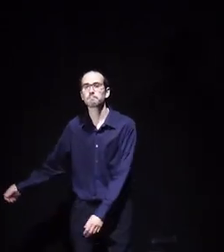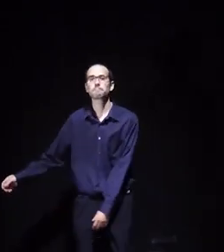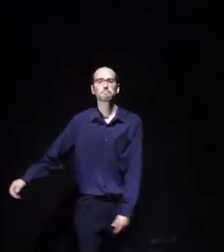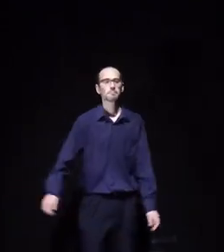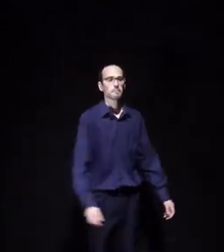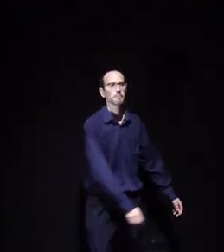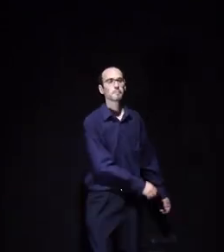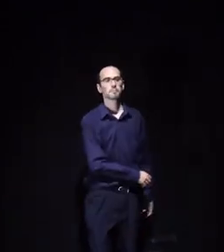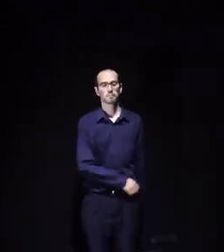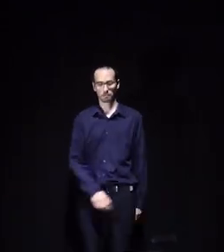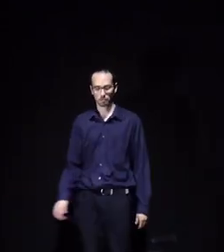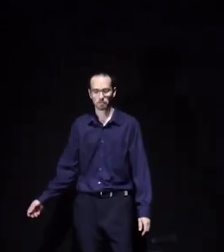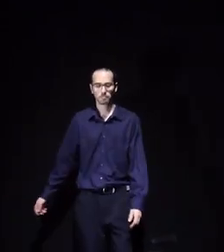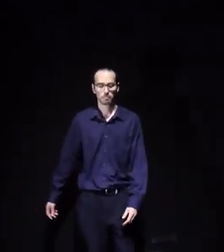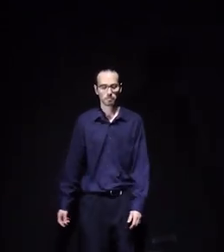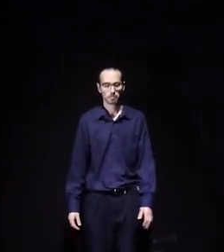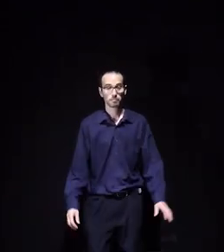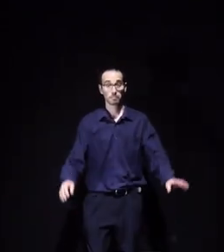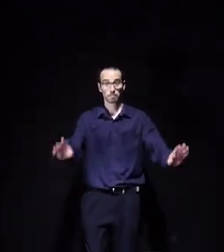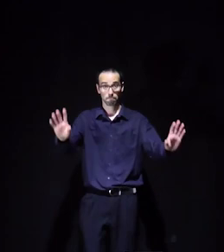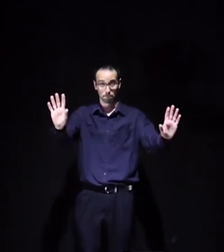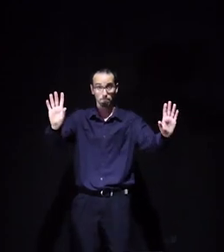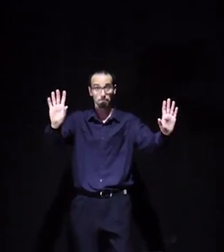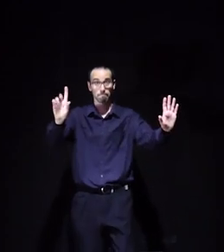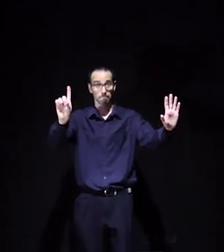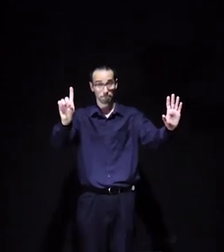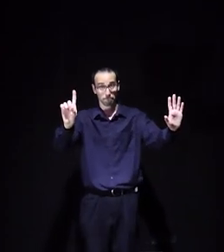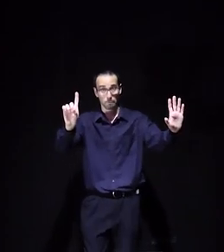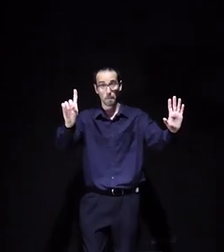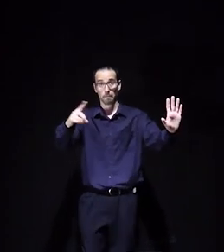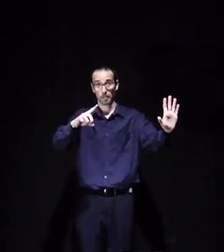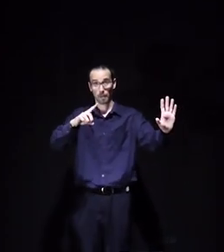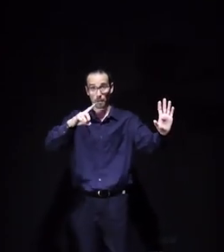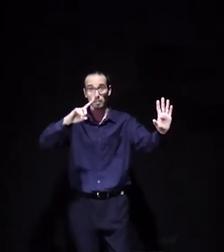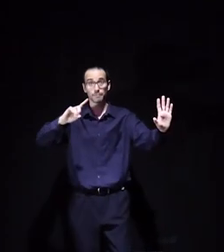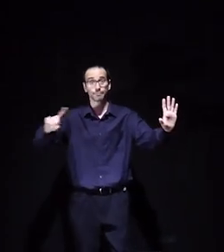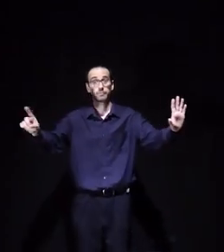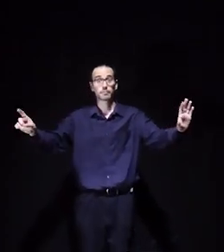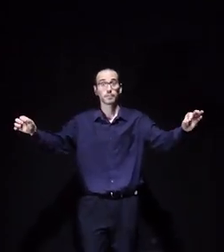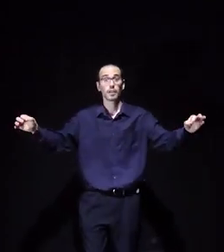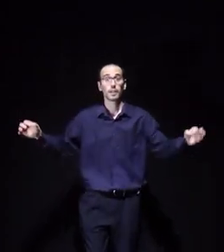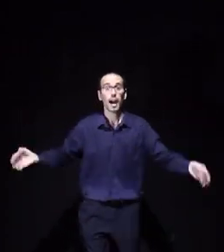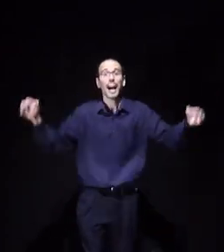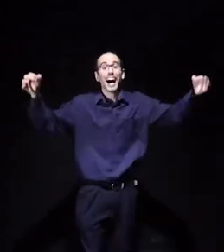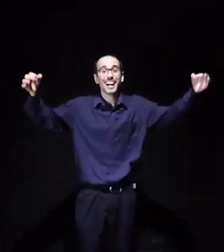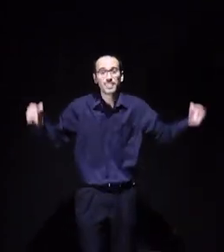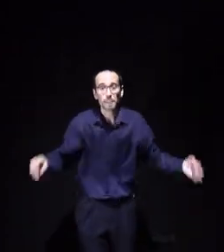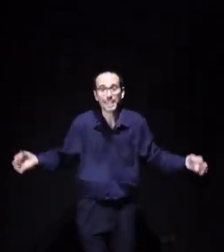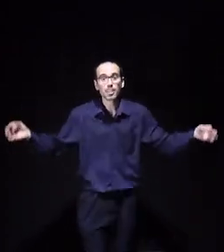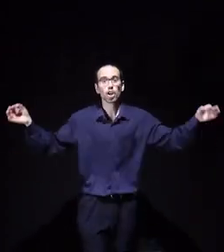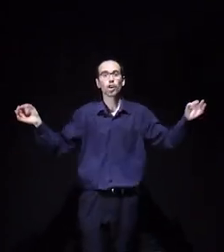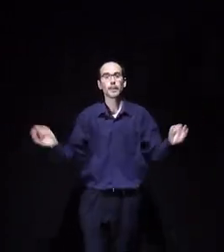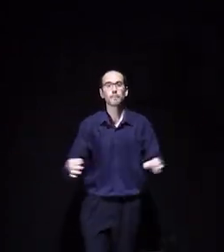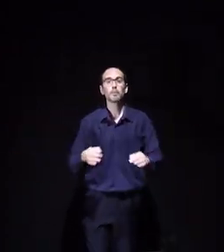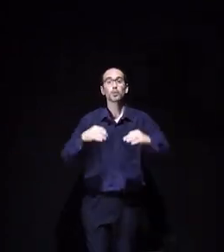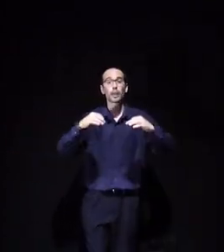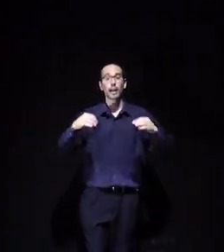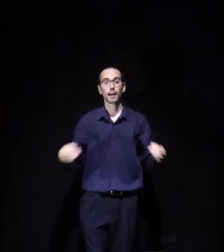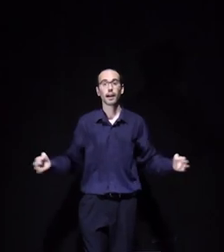por. Les amigues són genials i per mi molt essencials, i si estic al seu costat em curo mal de cap. Els amics